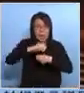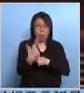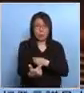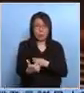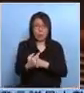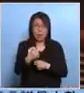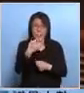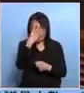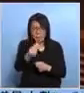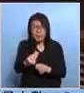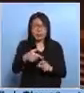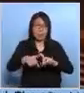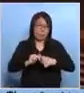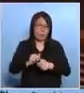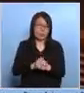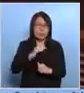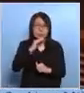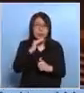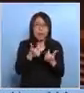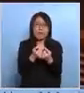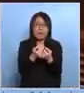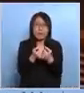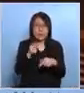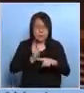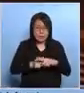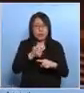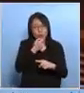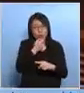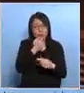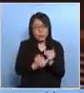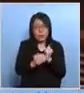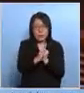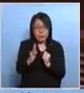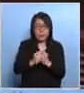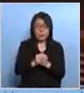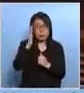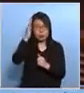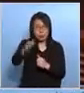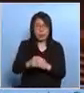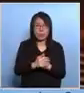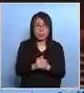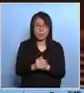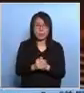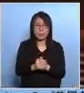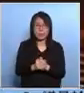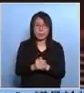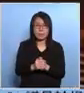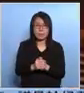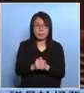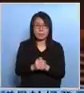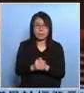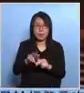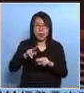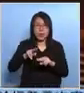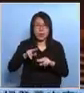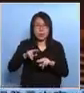因，去令到夫妻是肯去生育的。你未來有港區國